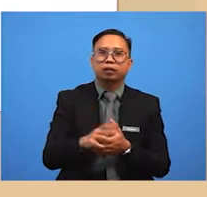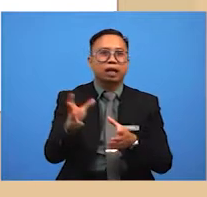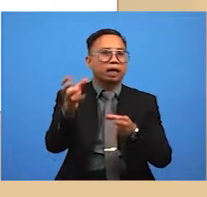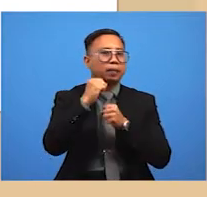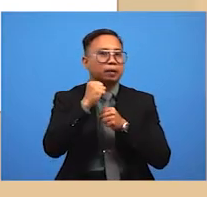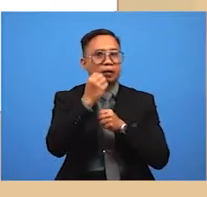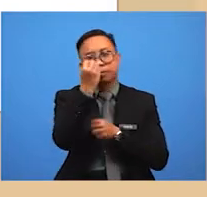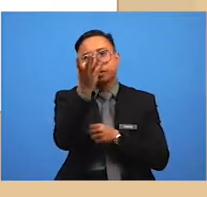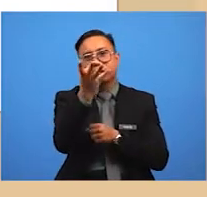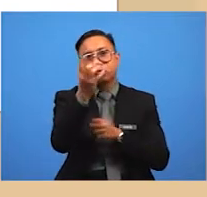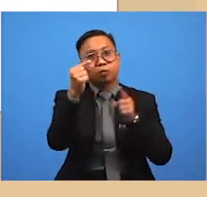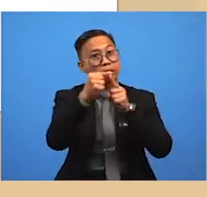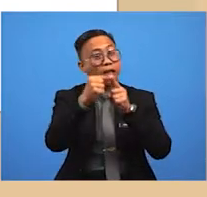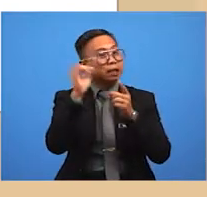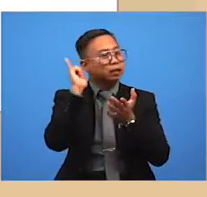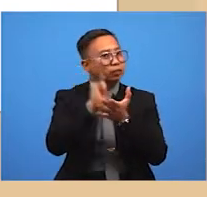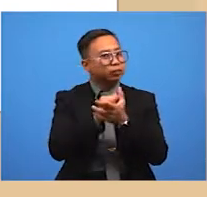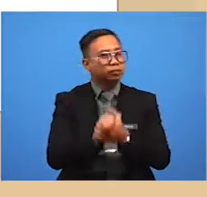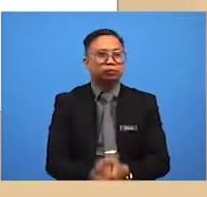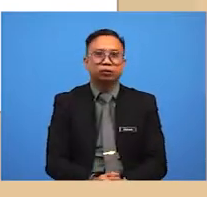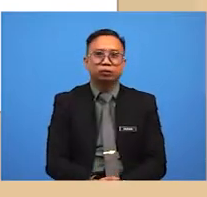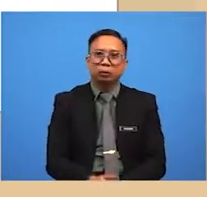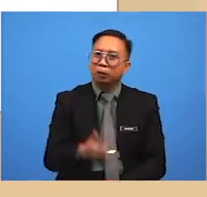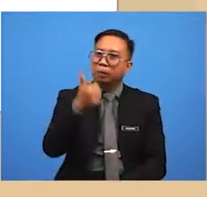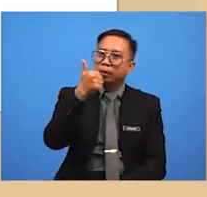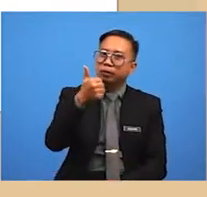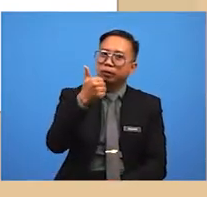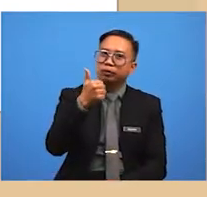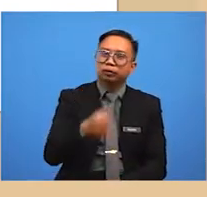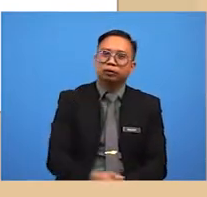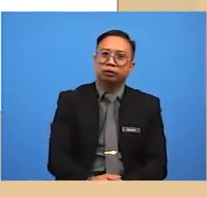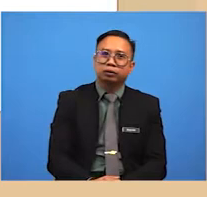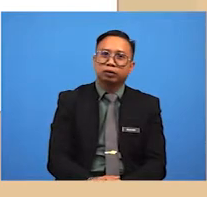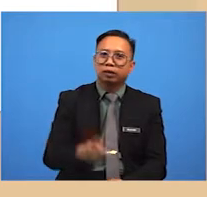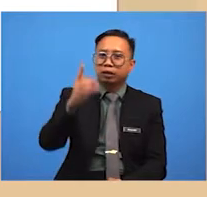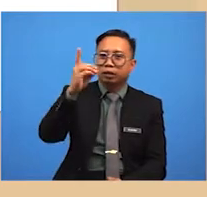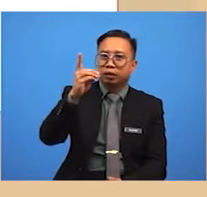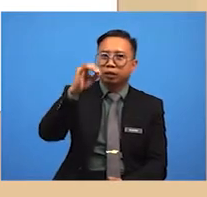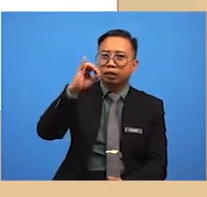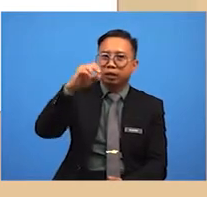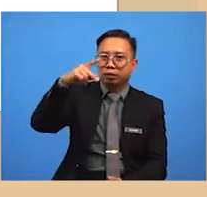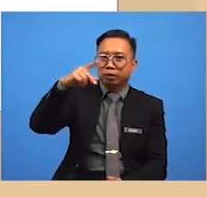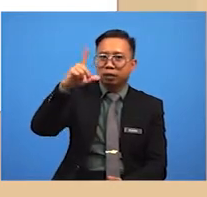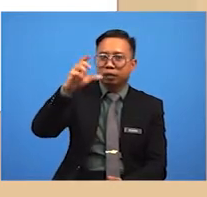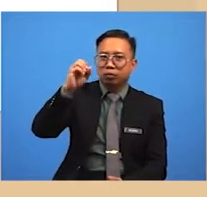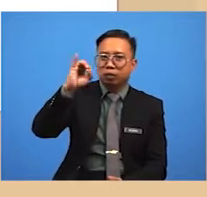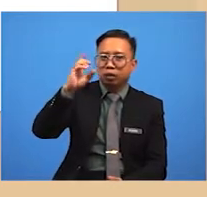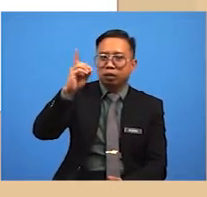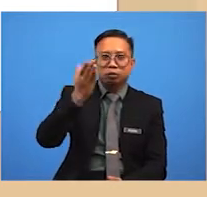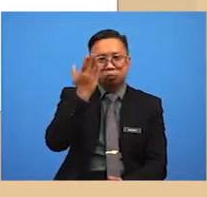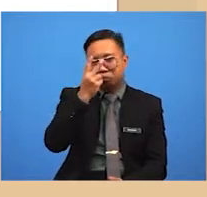dapat menyatakan perkataan tersebut? Bagus murid-murid, diploid. Sel